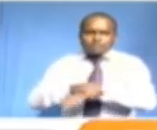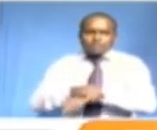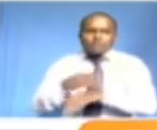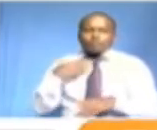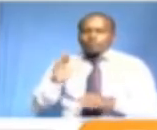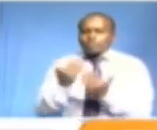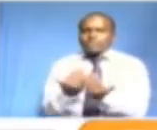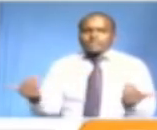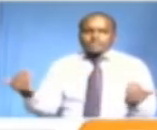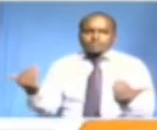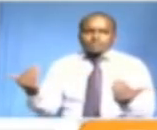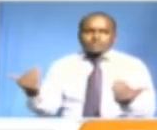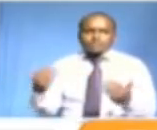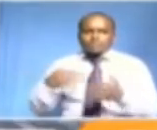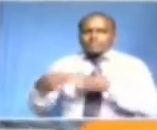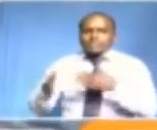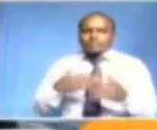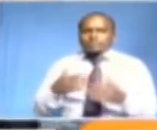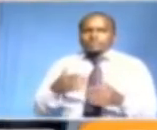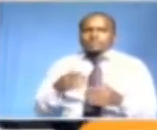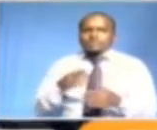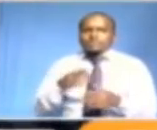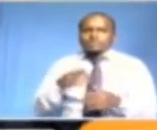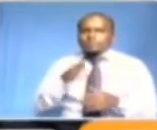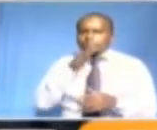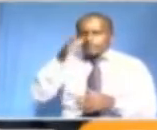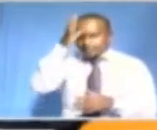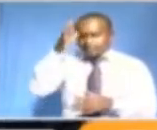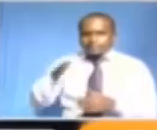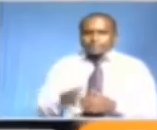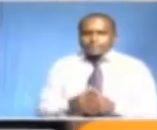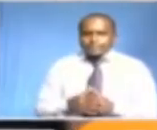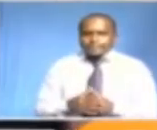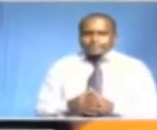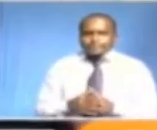wawe mayatima kwa umri huu. Kazugunga, Citizen Nipashe.